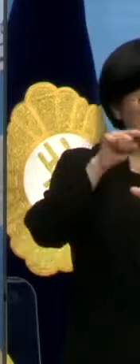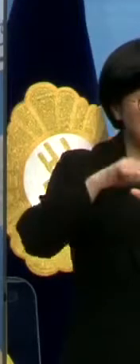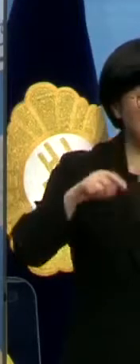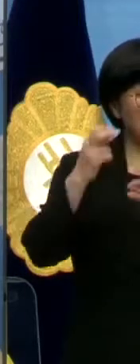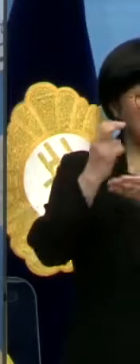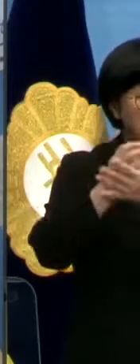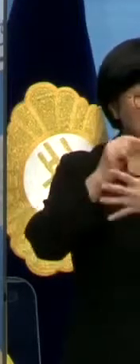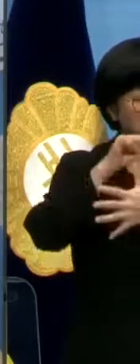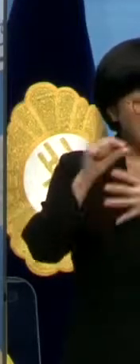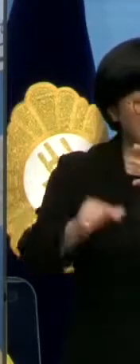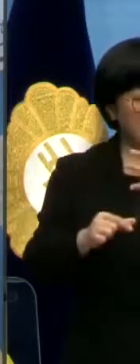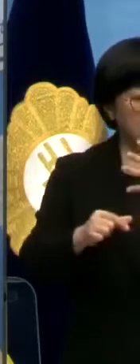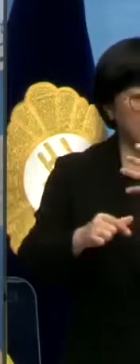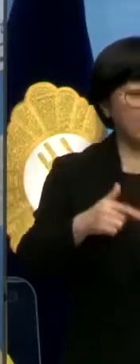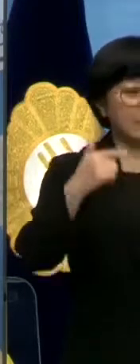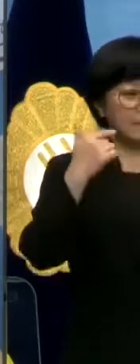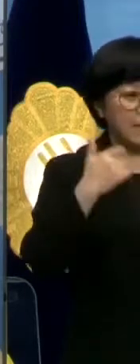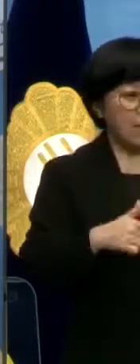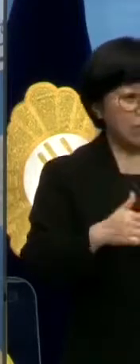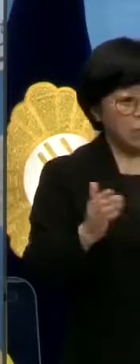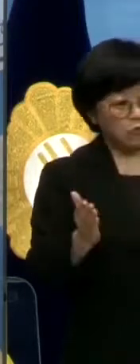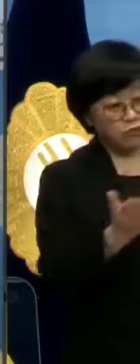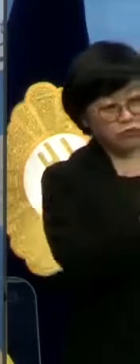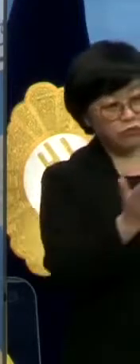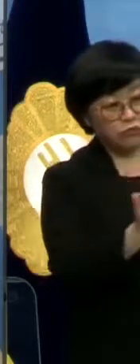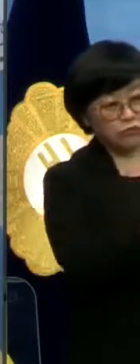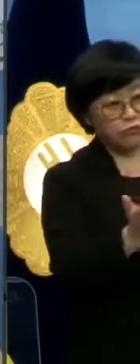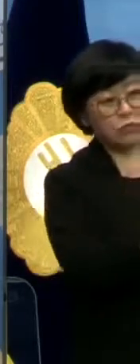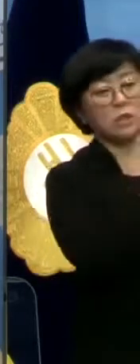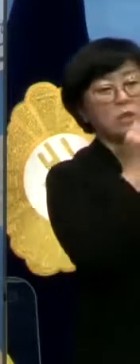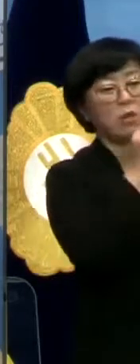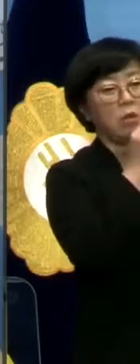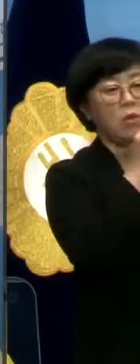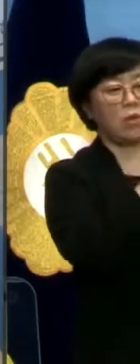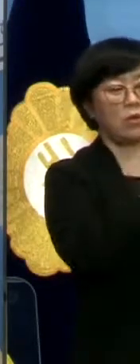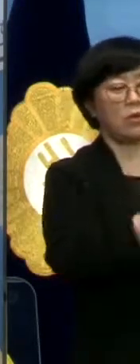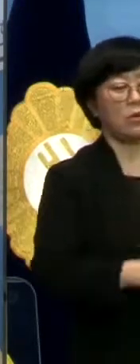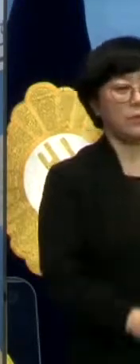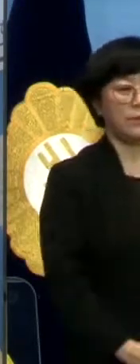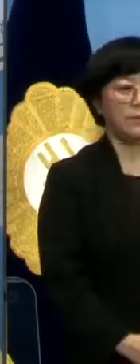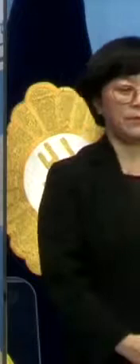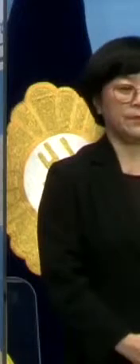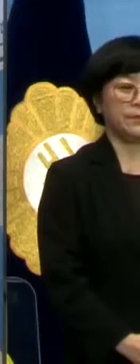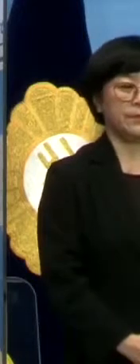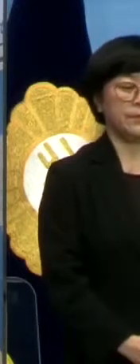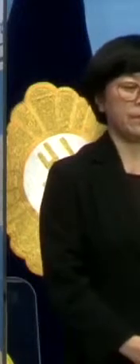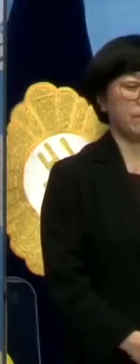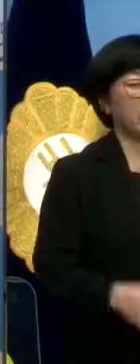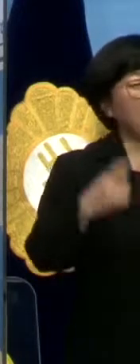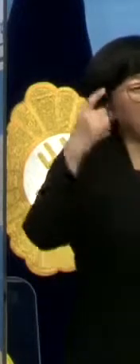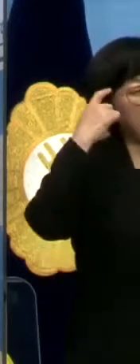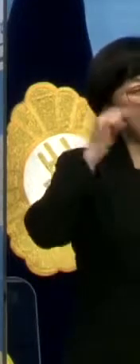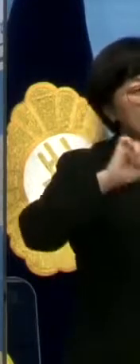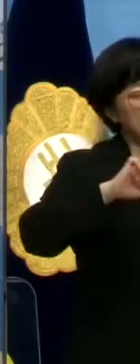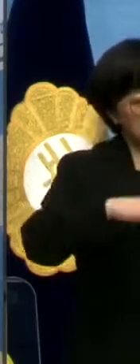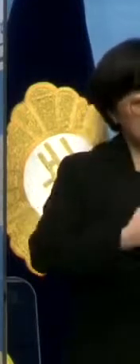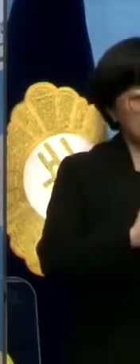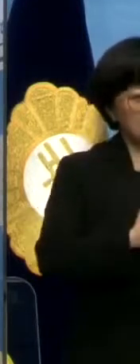야당 의원들의 법안이 상임위에 줄줄이 계류되어 잠을 자고 있습니다. 왜